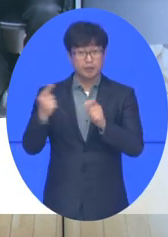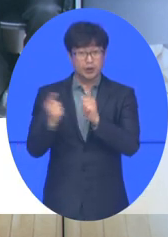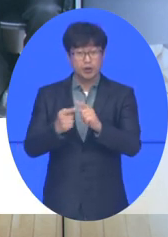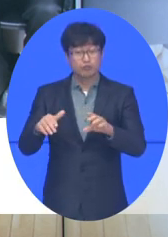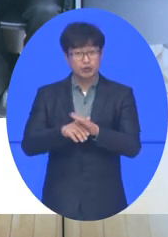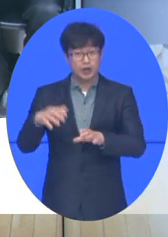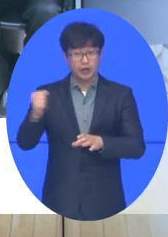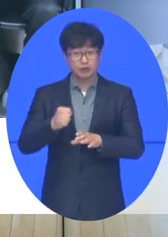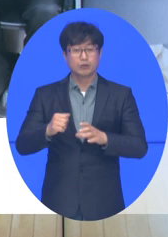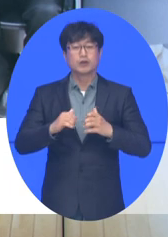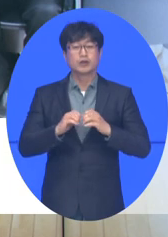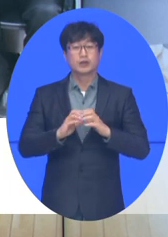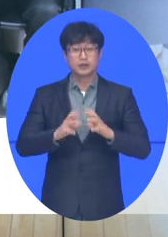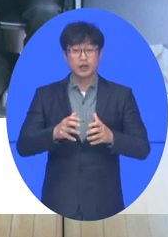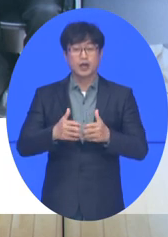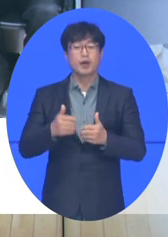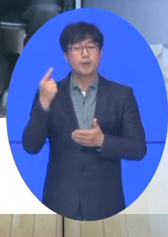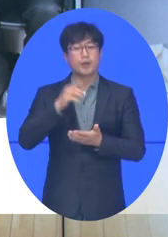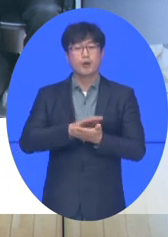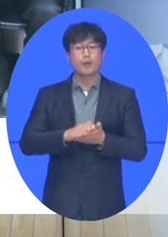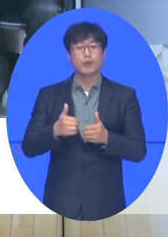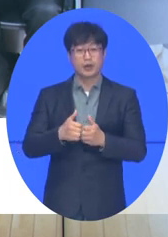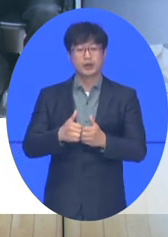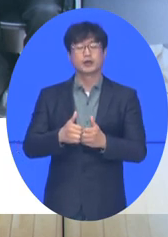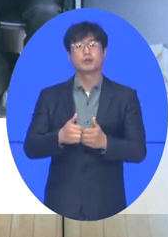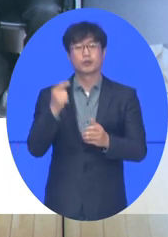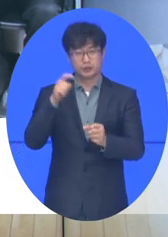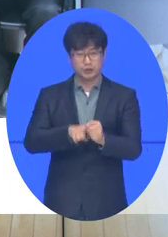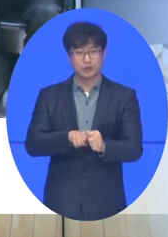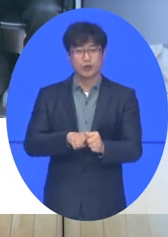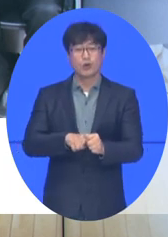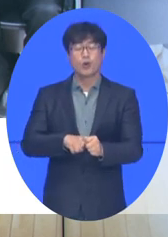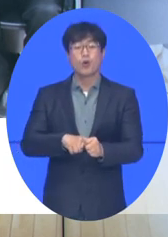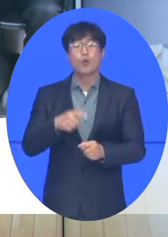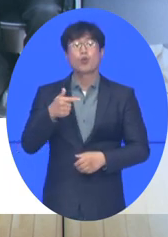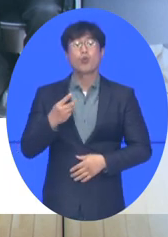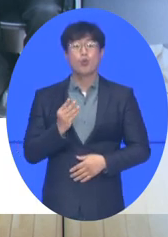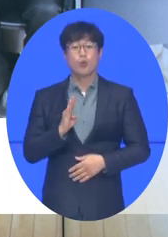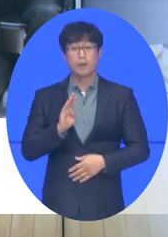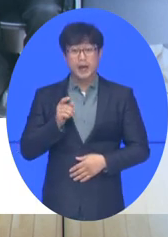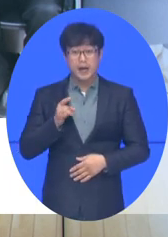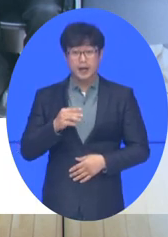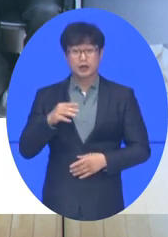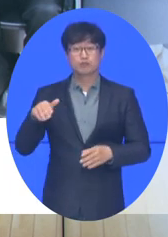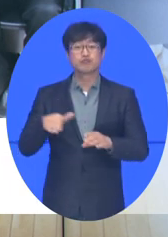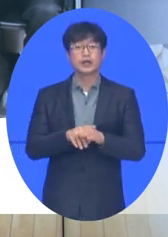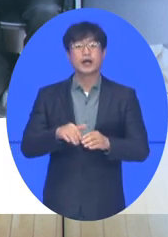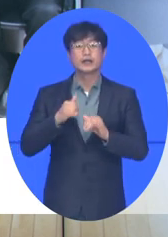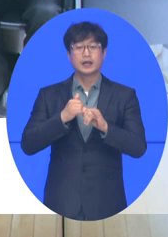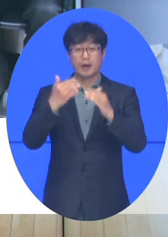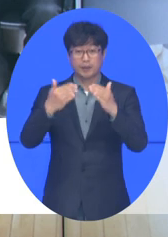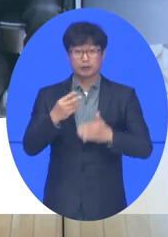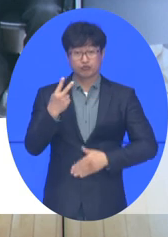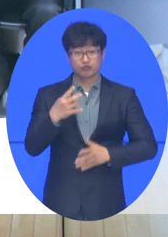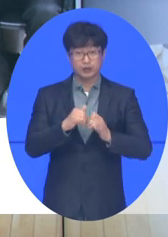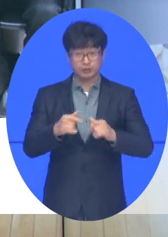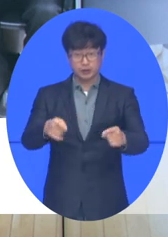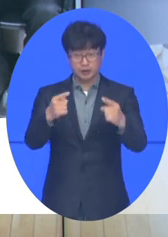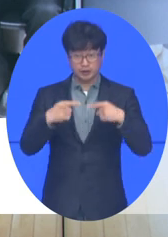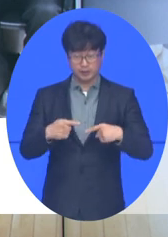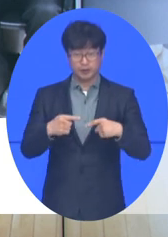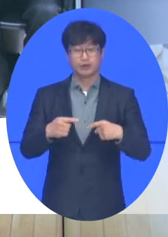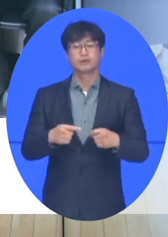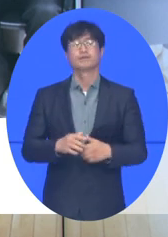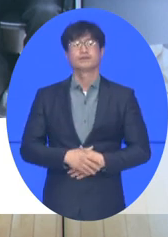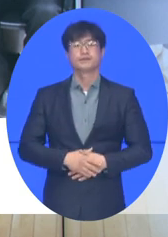논의하기 위해서인데요. 노벨문학상을 수상한 두 명의 작가도 함께하며 평화를 깊게 새겼습니다. DMZ 평화문학축전 현장으로